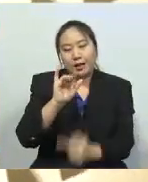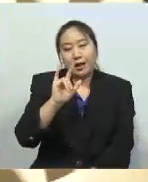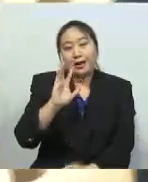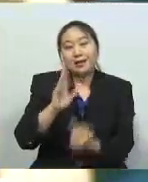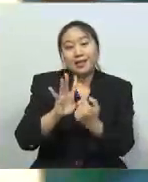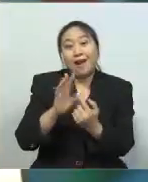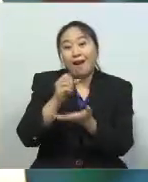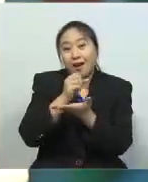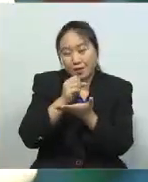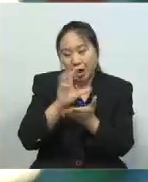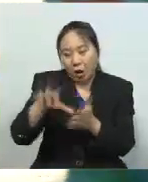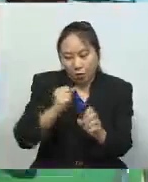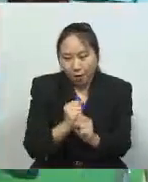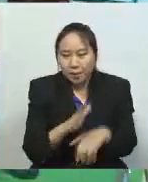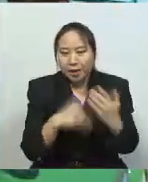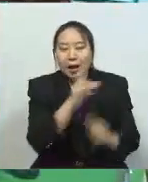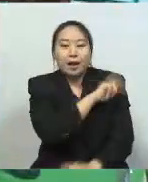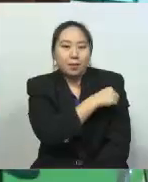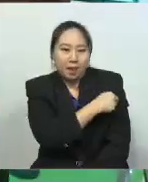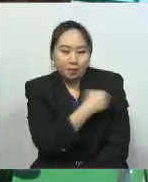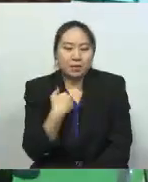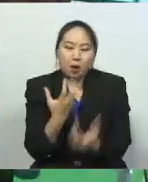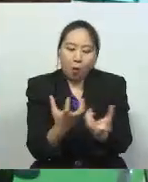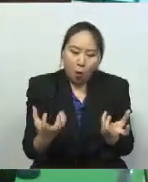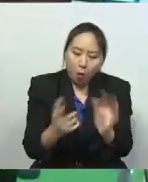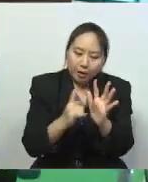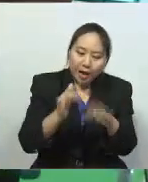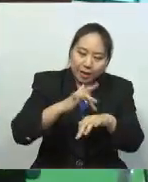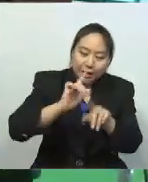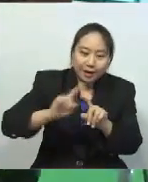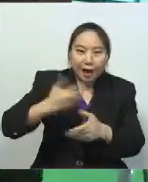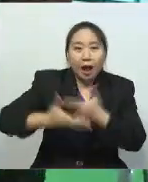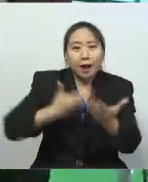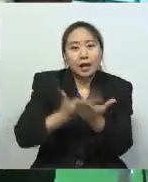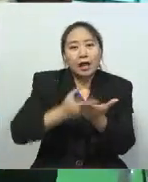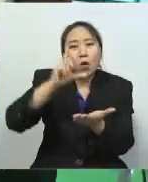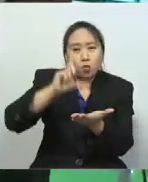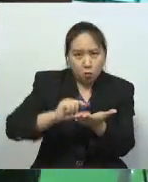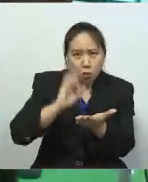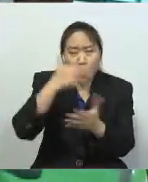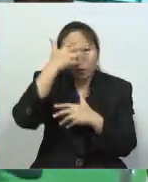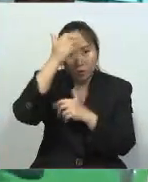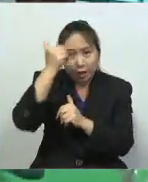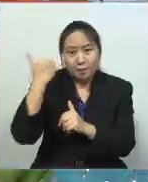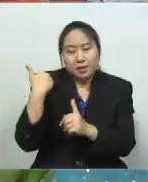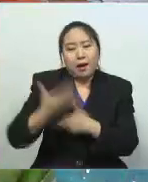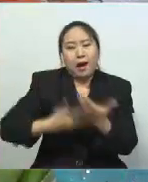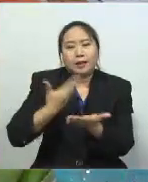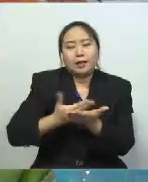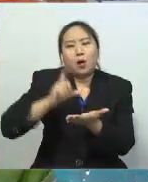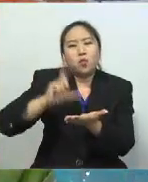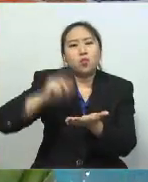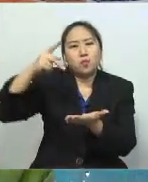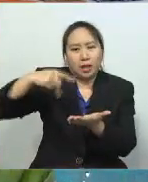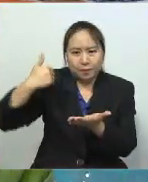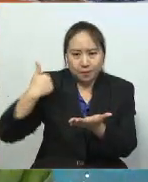พทย์พร้อมทั้งจำหน่ายผลิตภัณฑ์จากสมุนไพรในราคาพิเศษนี่ใครสนใจเขานำมาจำหน่ายราคาแบบพิเศษ